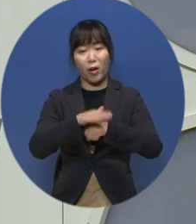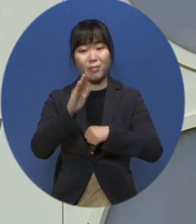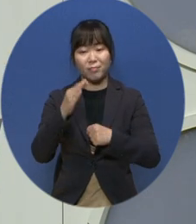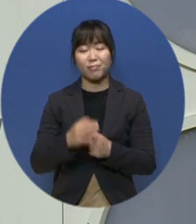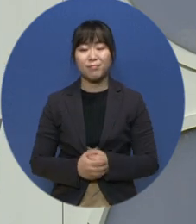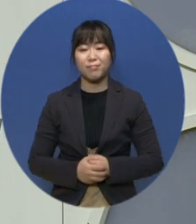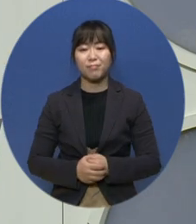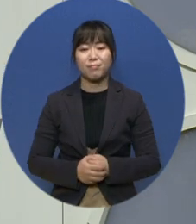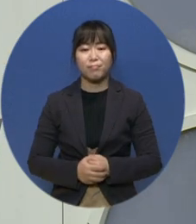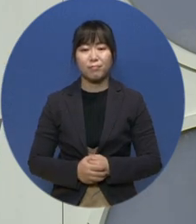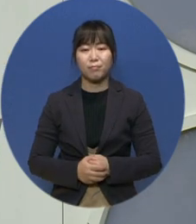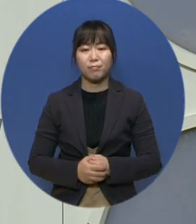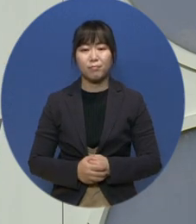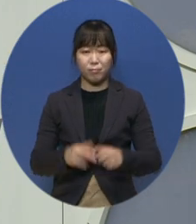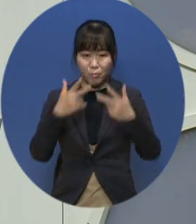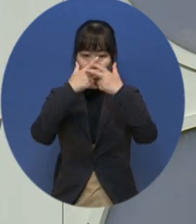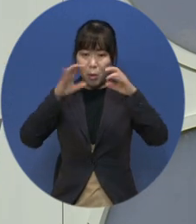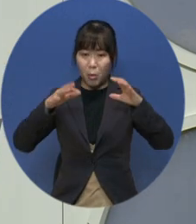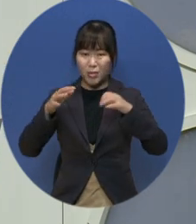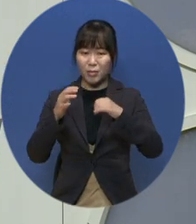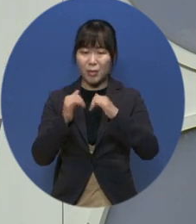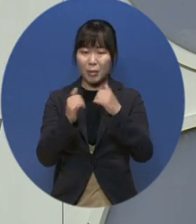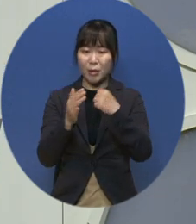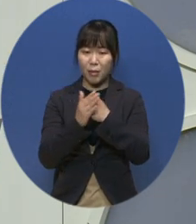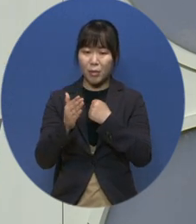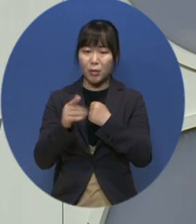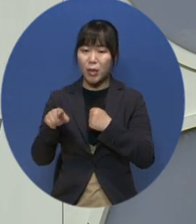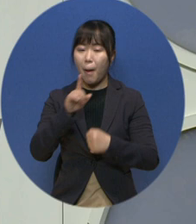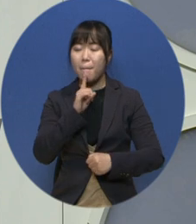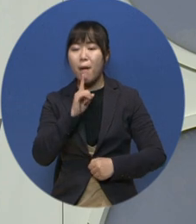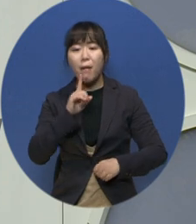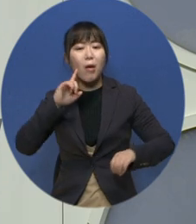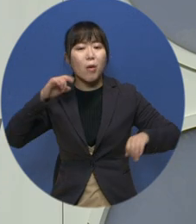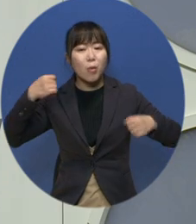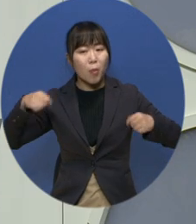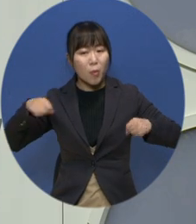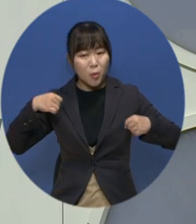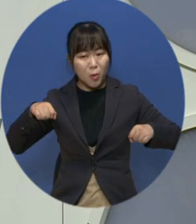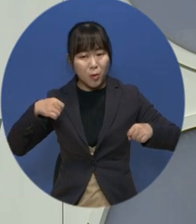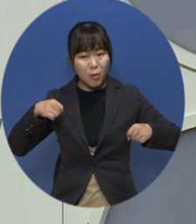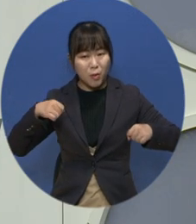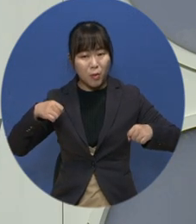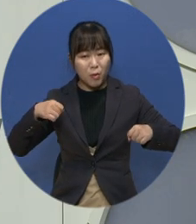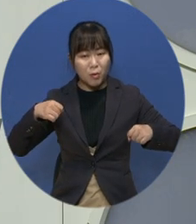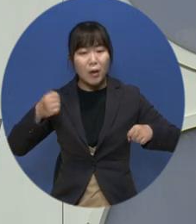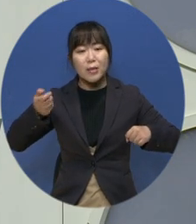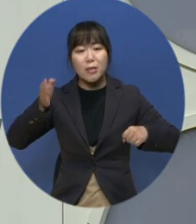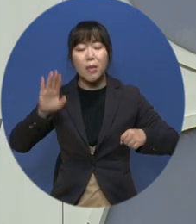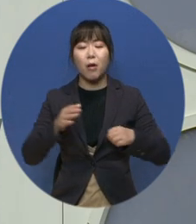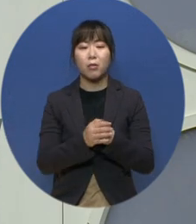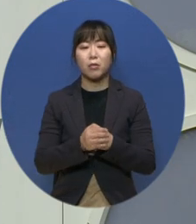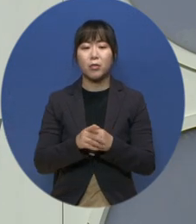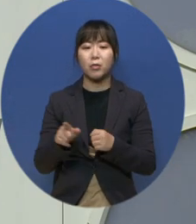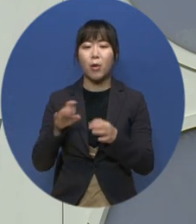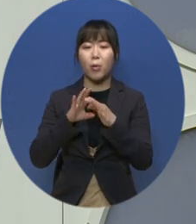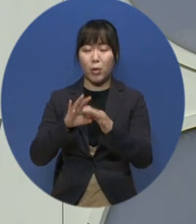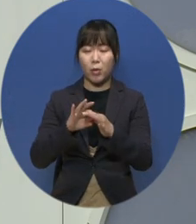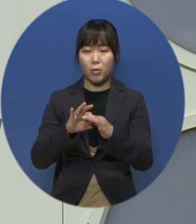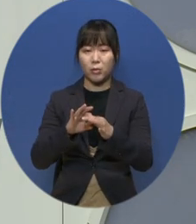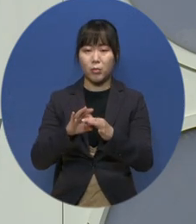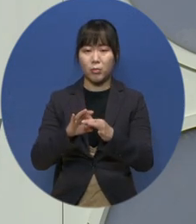그러니까 멕시코 사람들이라서 멕시코 말로 이제 공연을 하더라도 거기에 대한